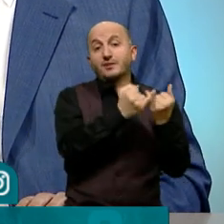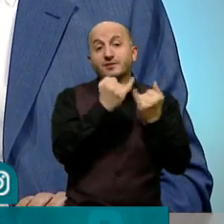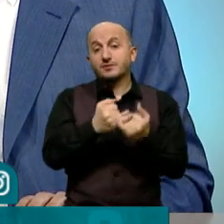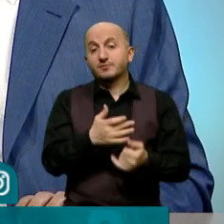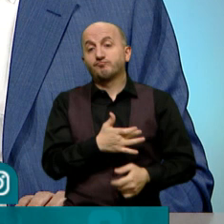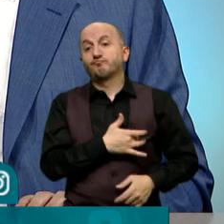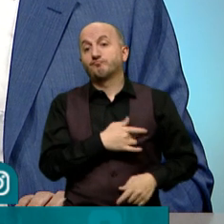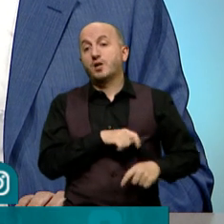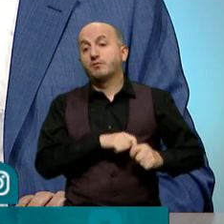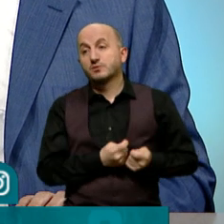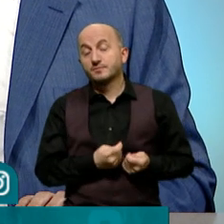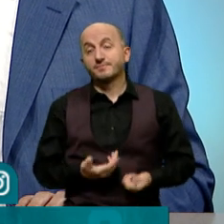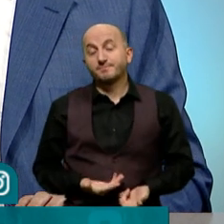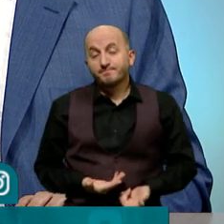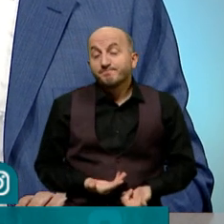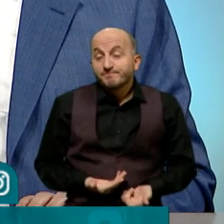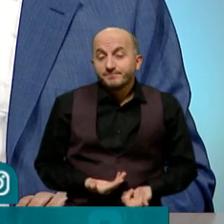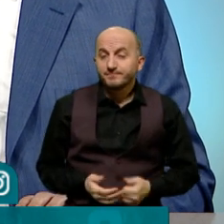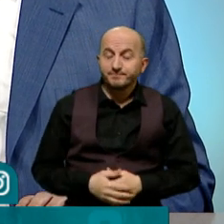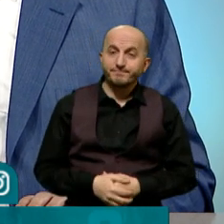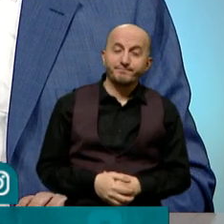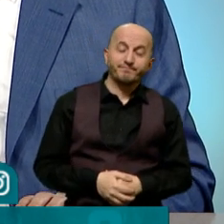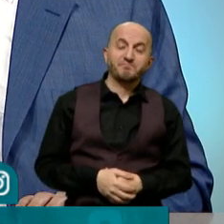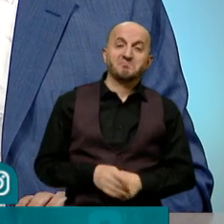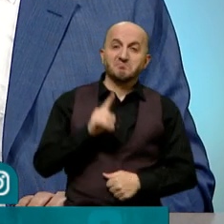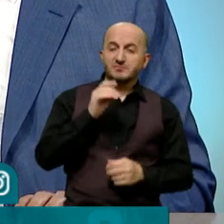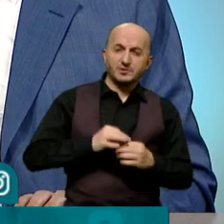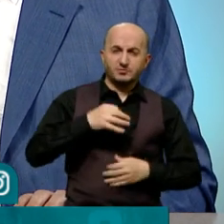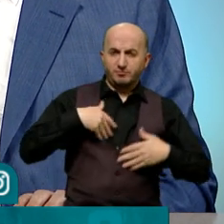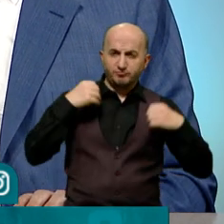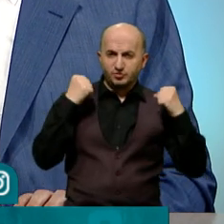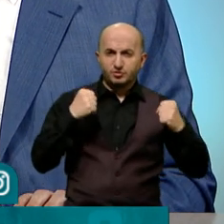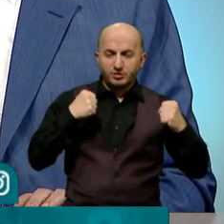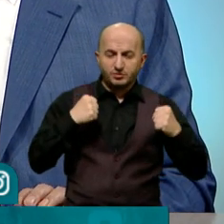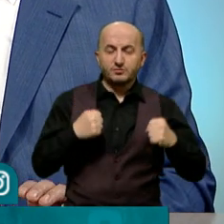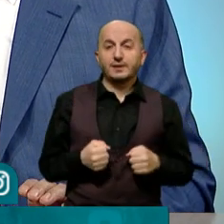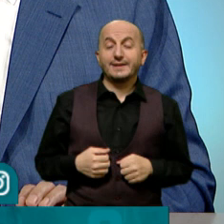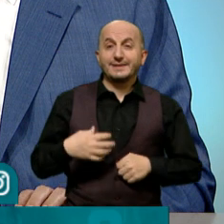koyuyor. Şimdi bir insan sağlığında kendi